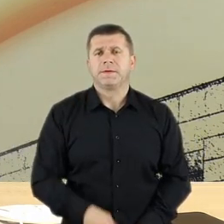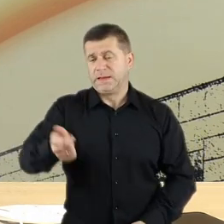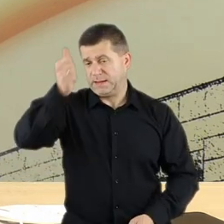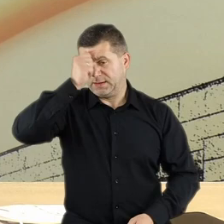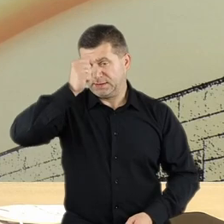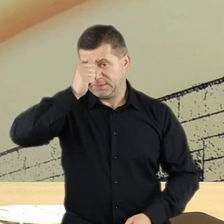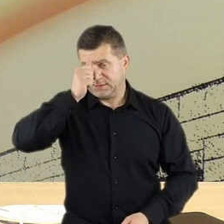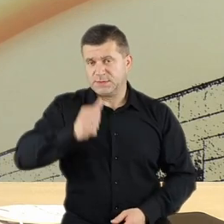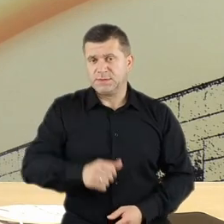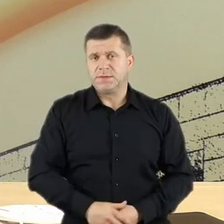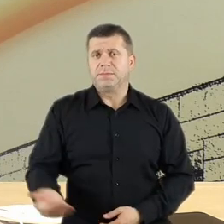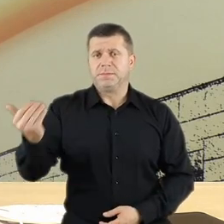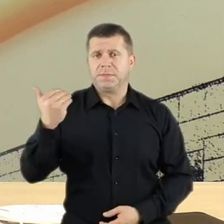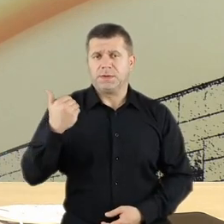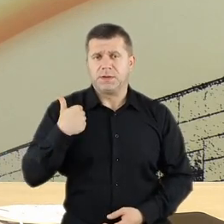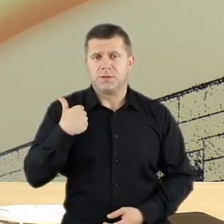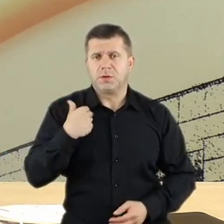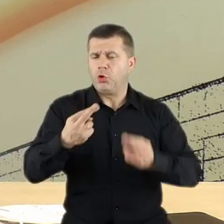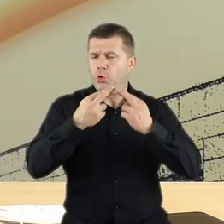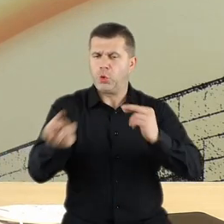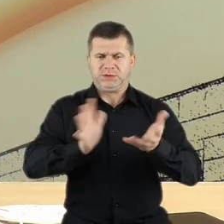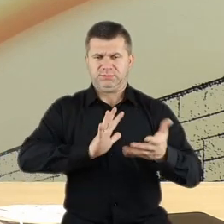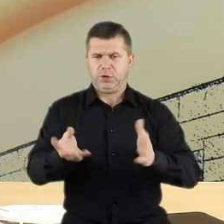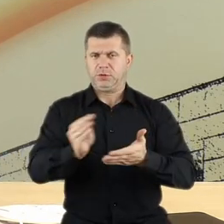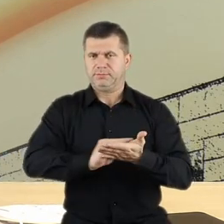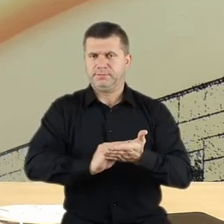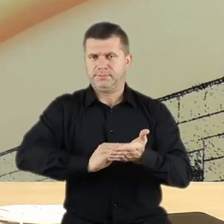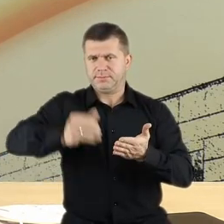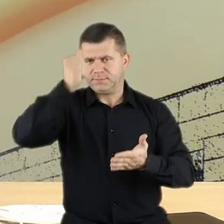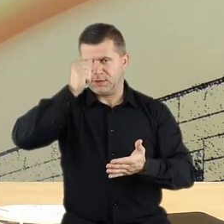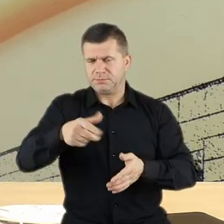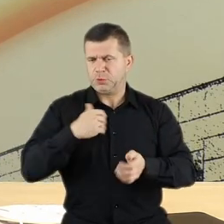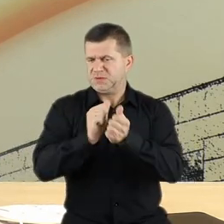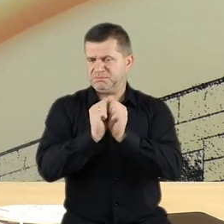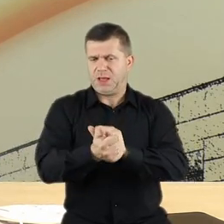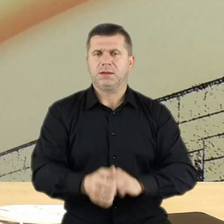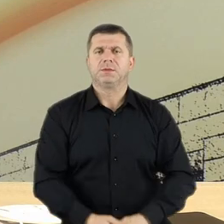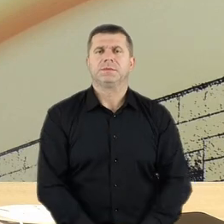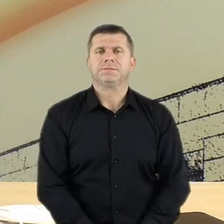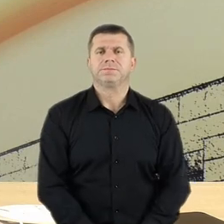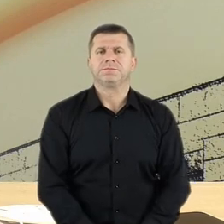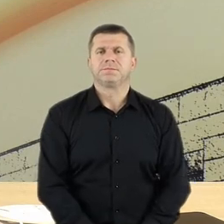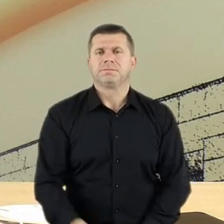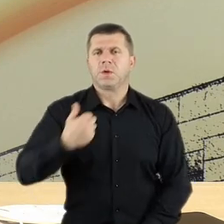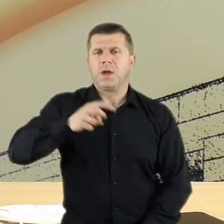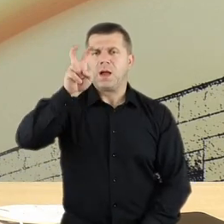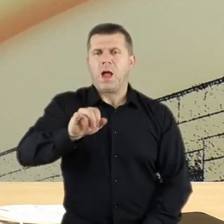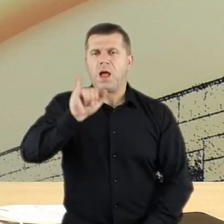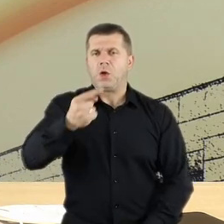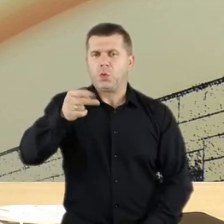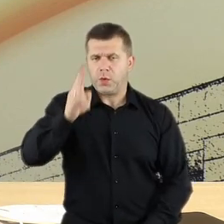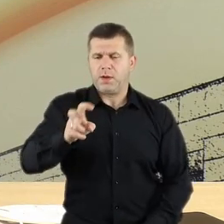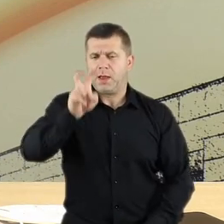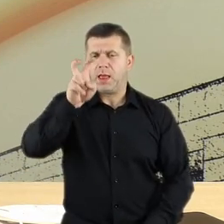nazwisko było w różny sposób pisownia tego nazwiska się bardzo zmieniała był Hajduk